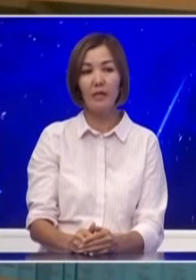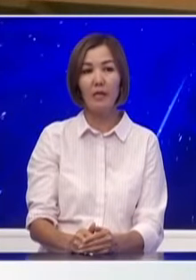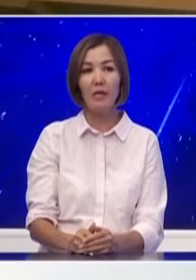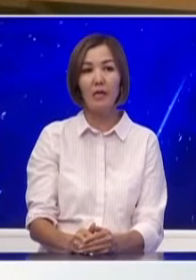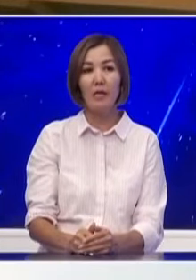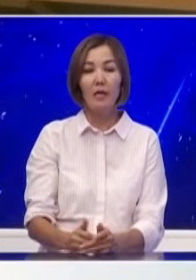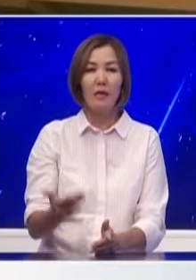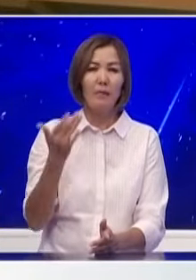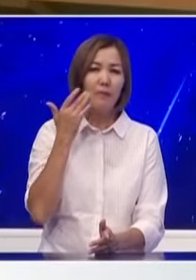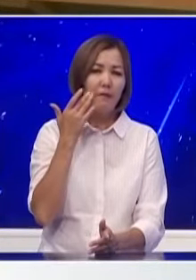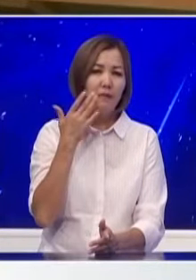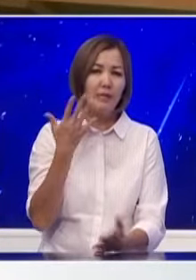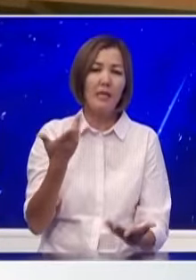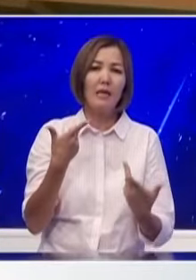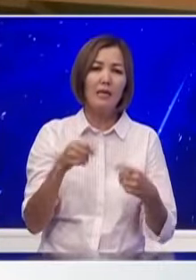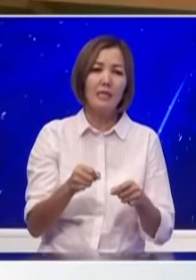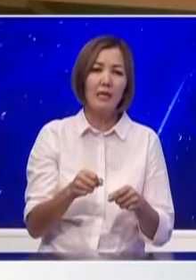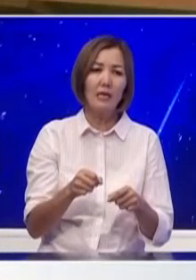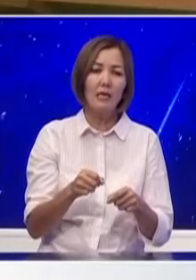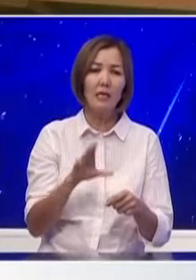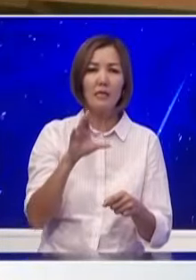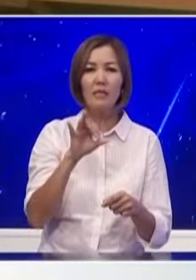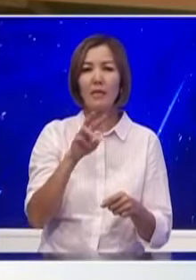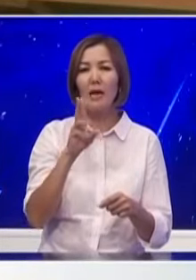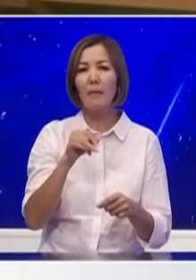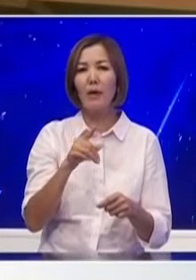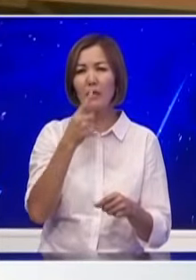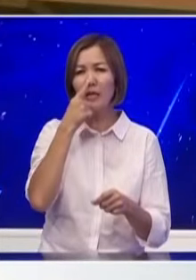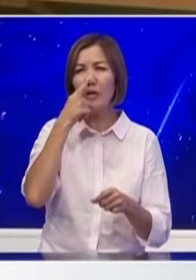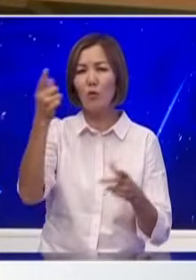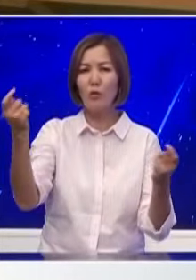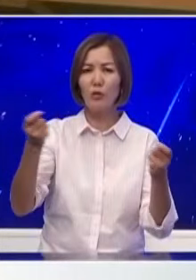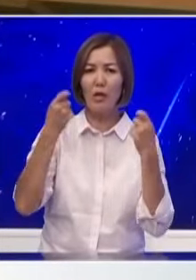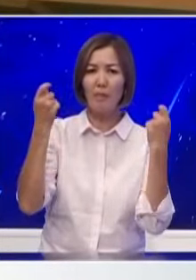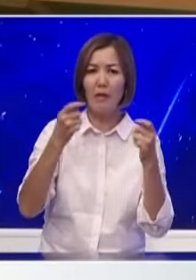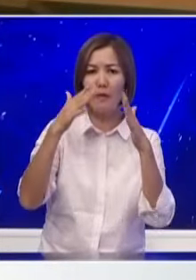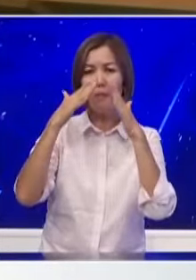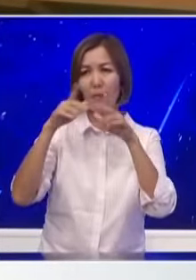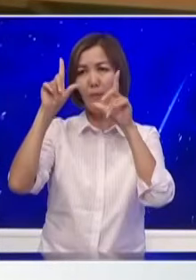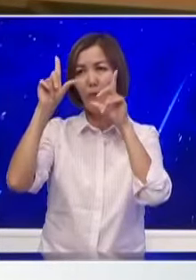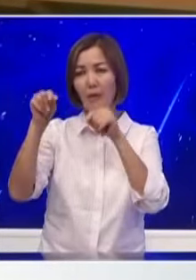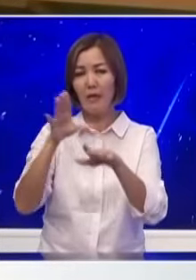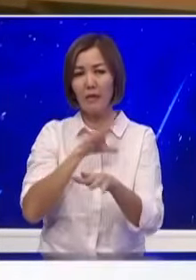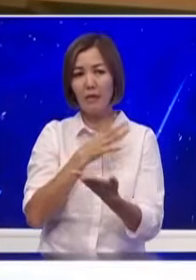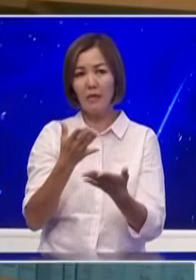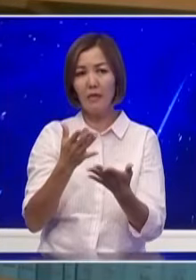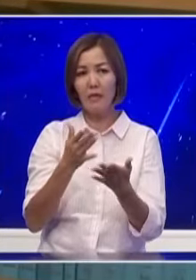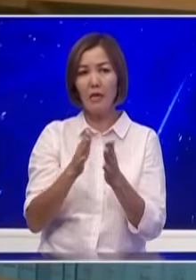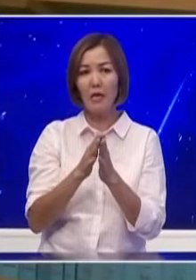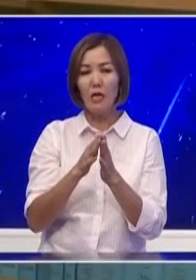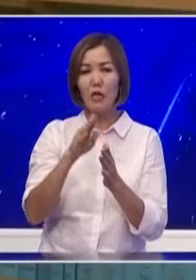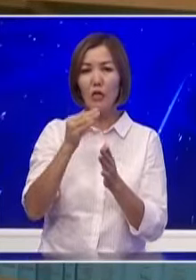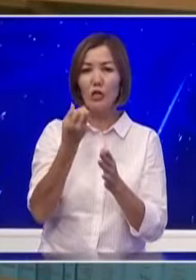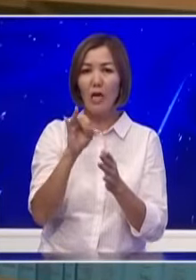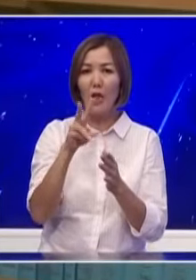Мы доставляли книги туда, где проводили сахман. Носили их чабанам на дальние пастбища во время стрижки овец. Ездили даже на жайляу. Раз